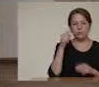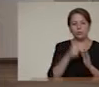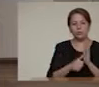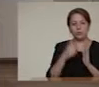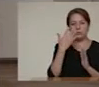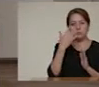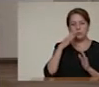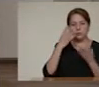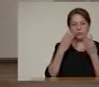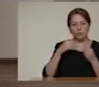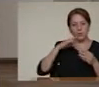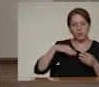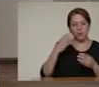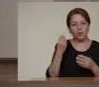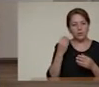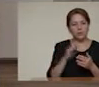kundan so'ng yana